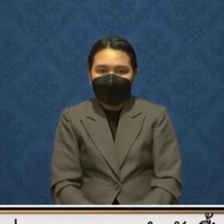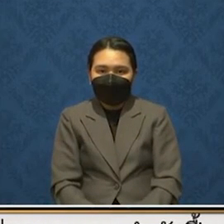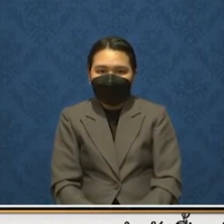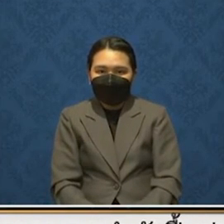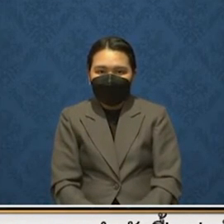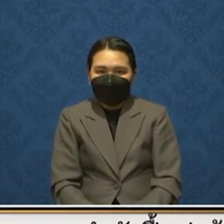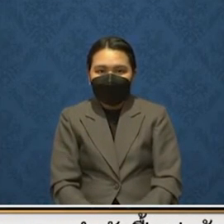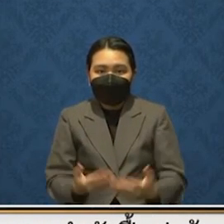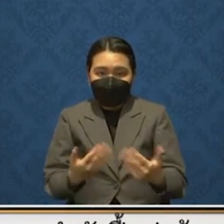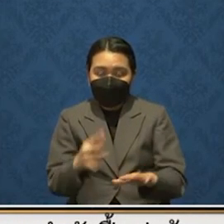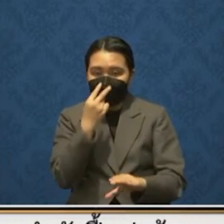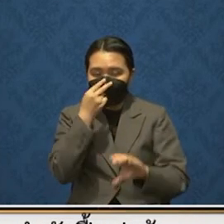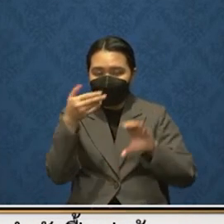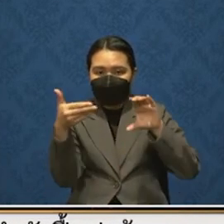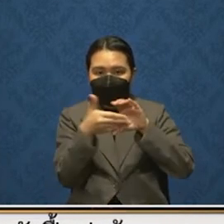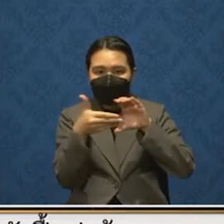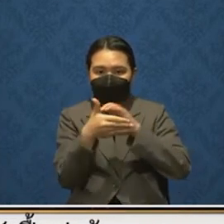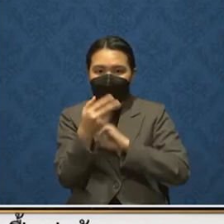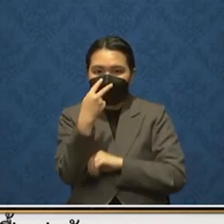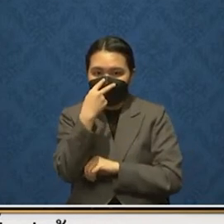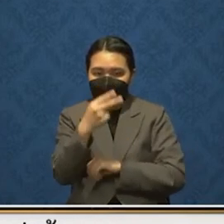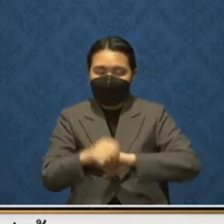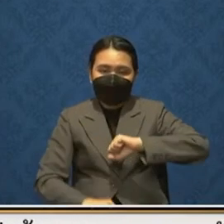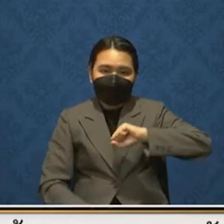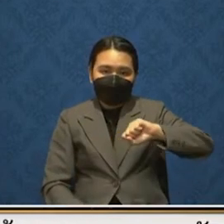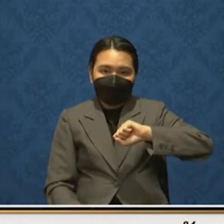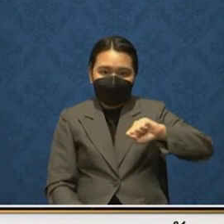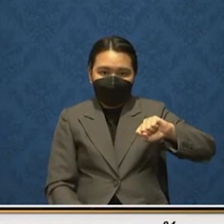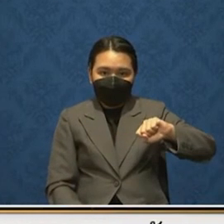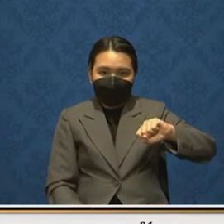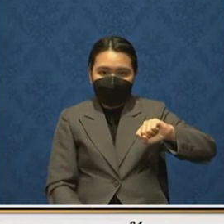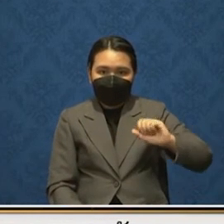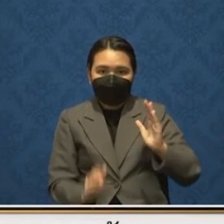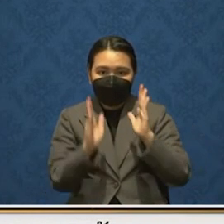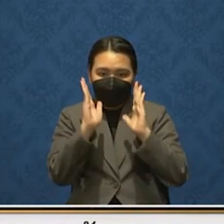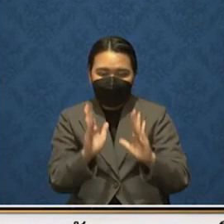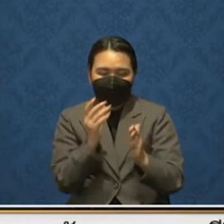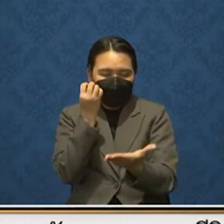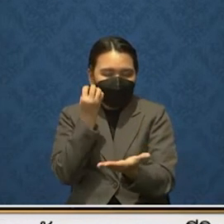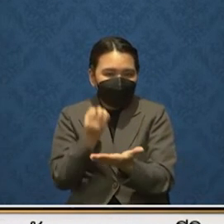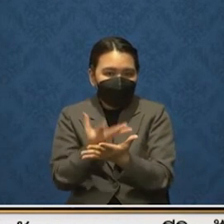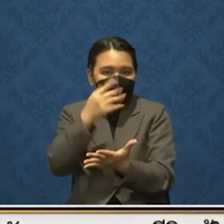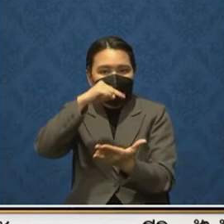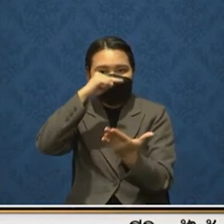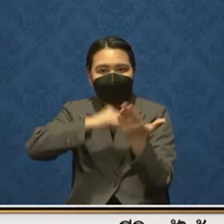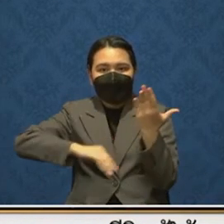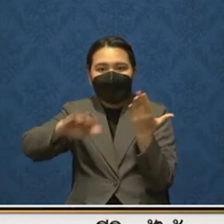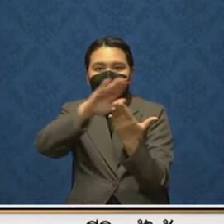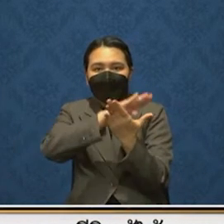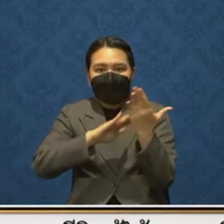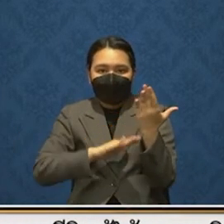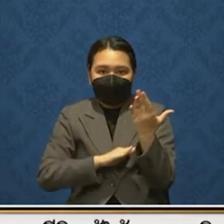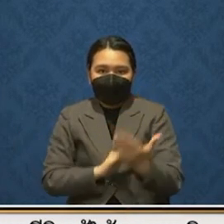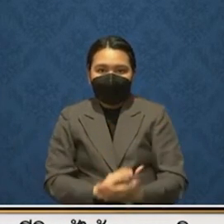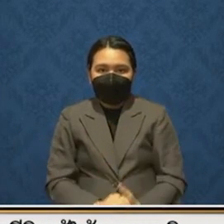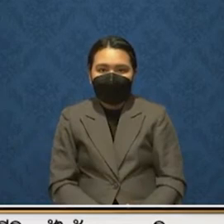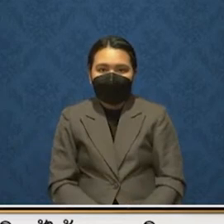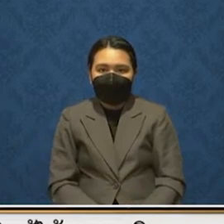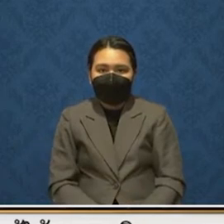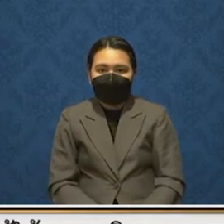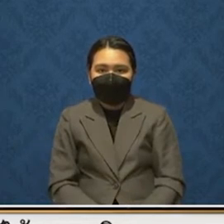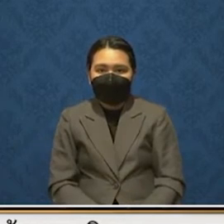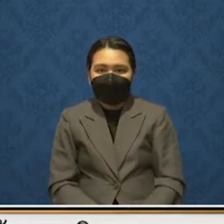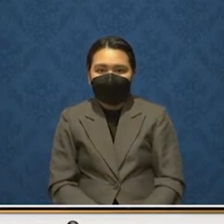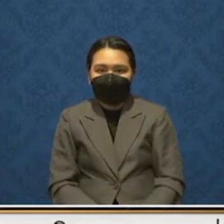เราลมาดูในสไลทย ด้านซ้ายมือเป็มหาเศษธีของไทยผมจะไม่ขอญาตอนเชื่อแต